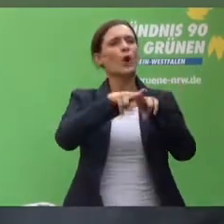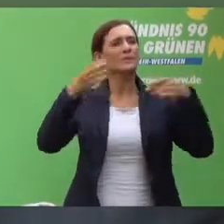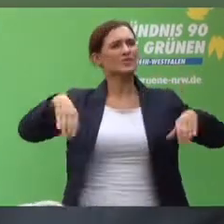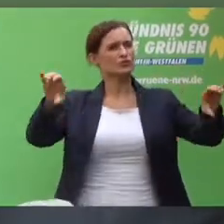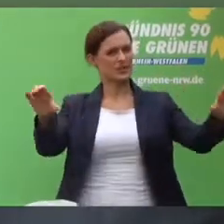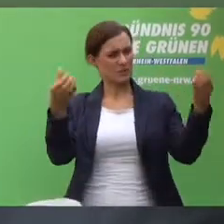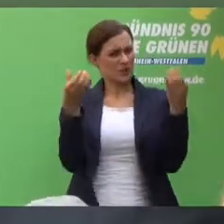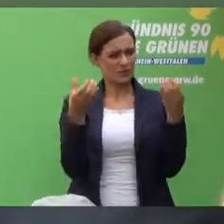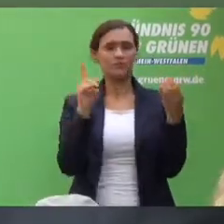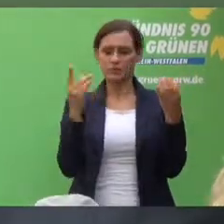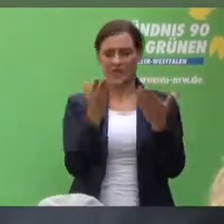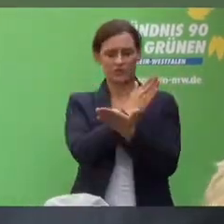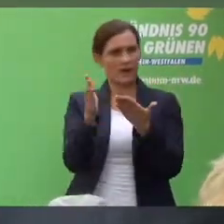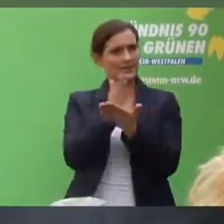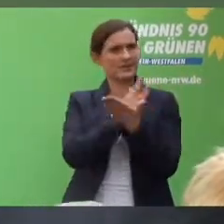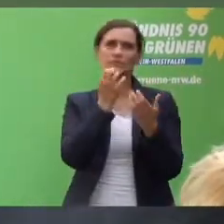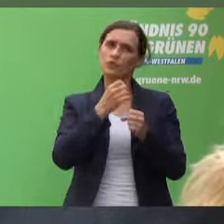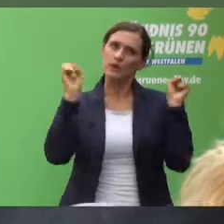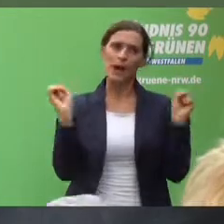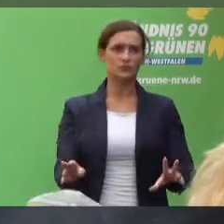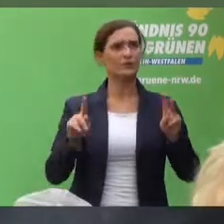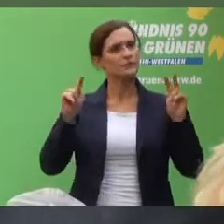endlich abgeschafft wird.